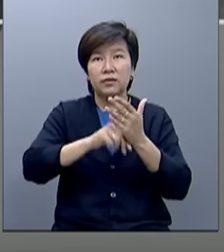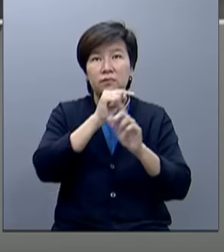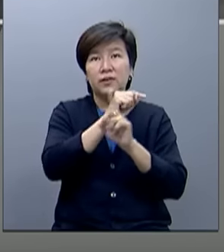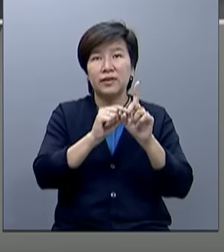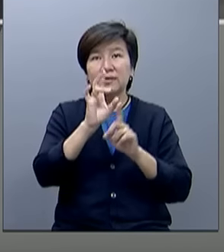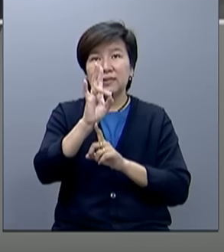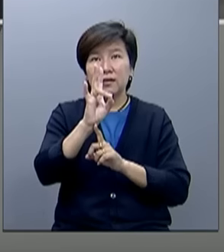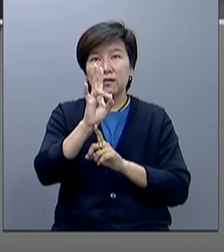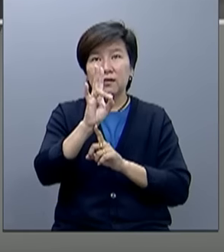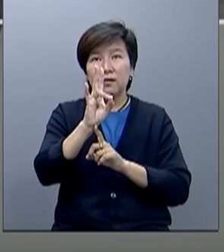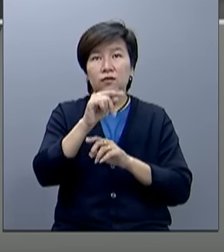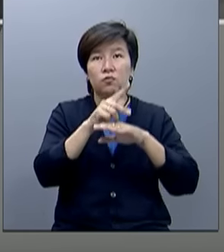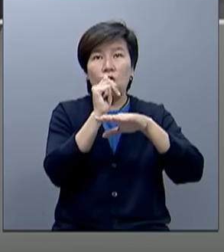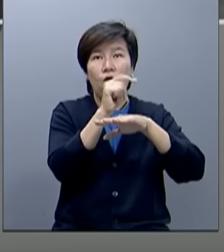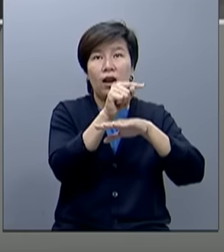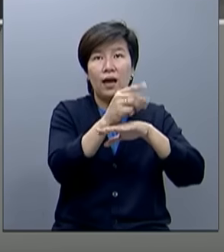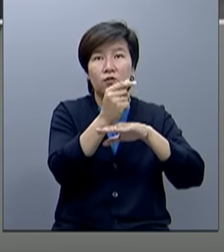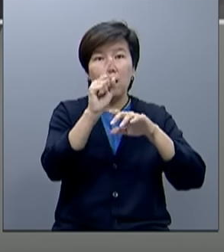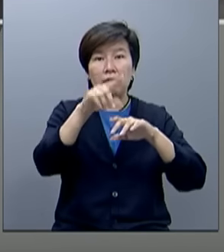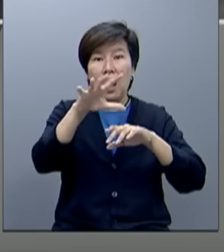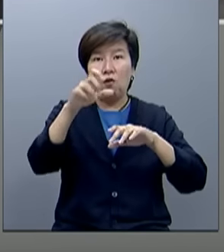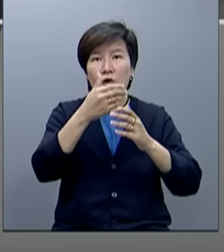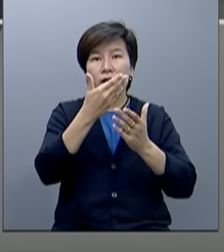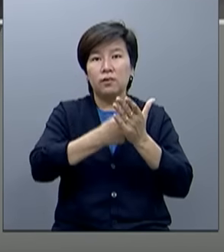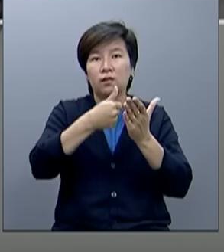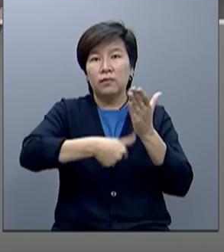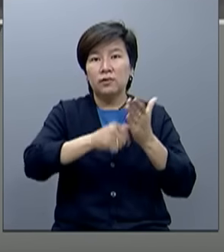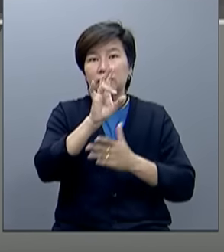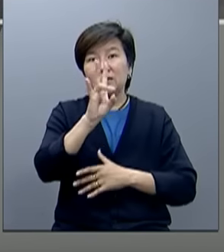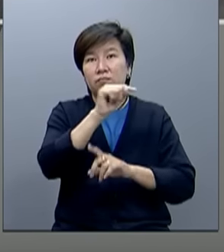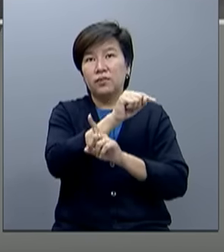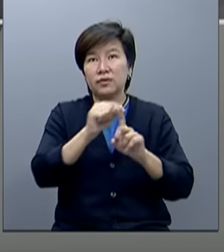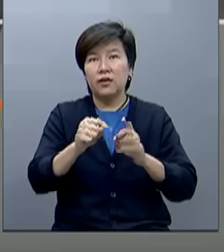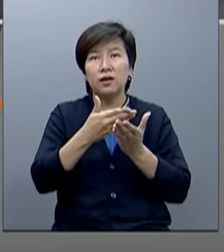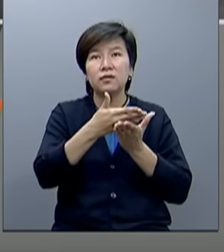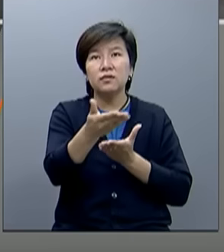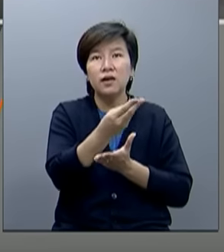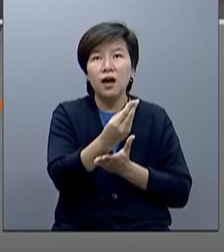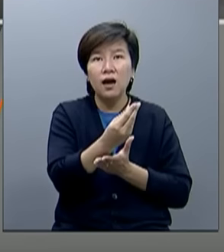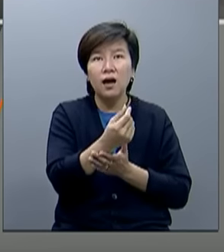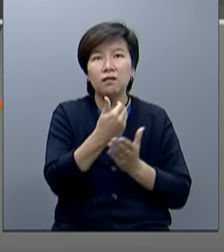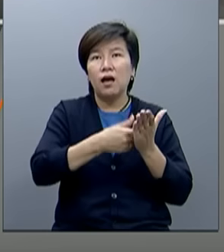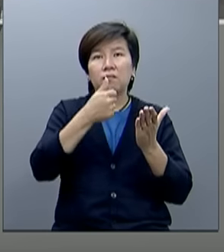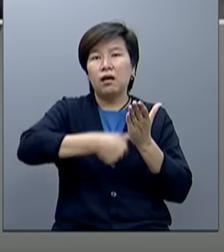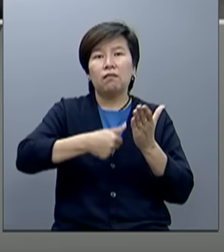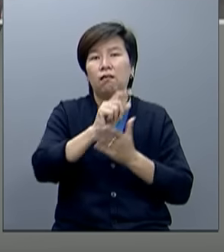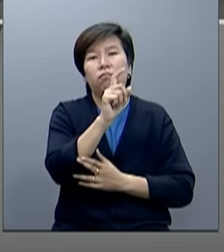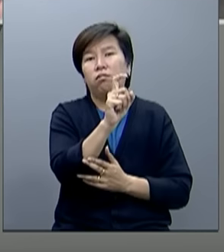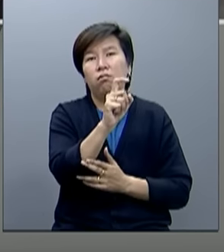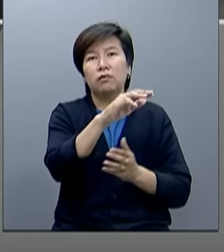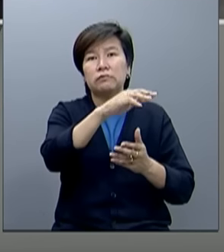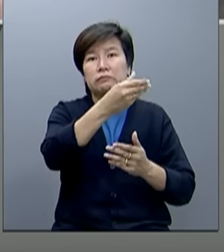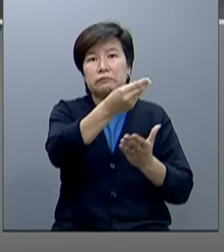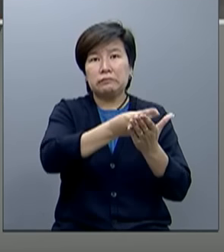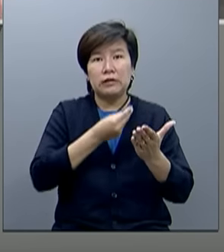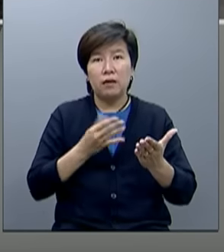ถ้าราคาสินค้าออนไลน์ของจีนอยู่ที่ 1,500บาทนั่นหมายความว่าสินค้าที่เราซื้อมาเราแทบจะเก็บภาษีจากเขาไม่ได้เลยขณะเดียวกัน